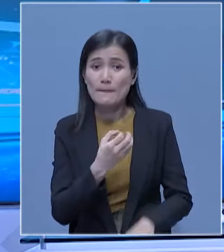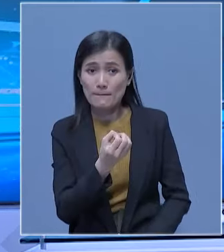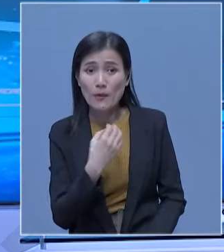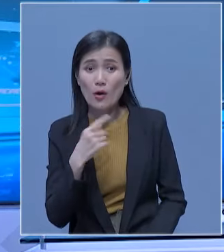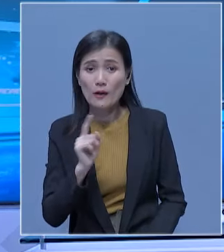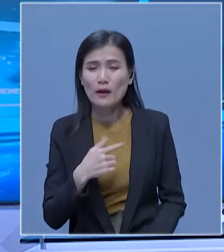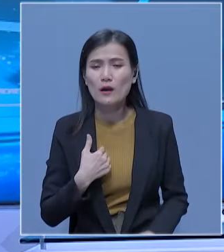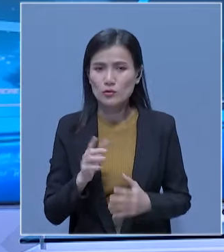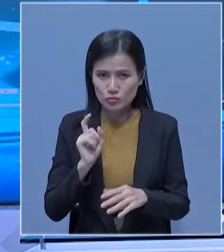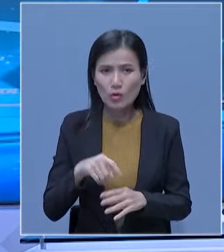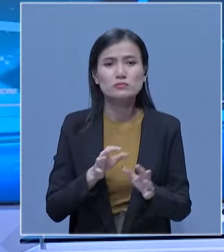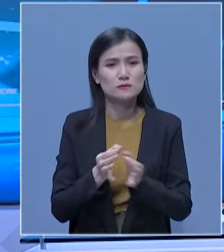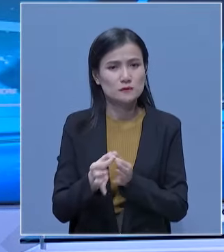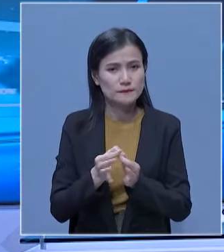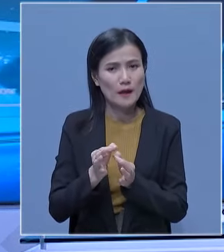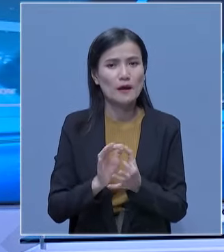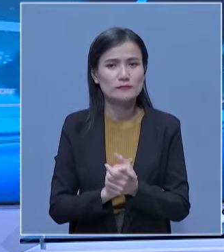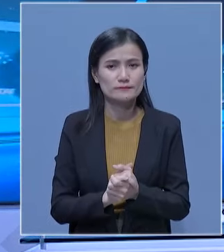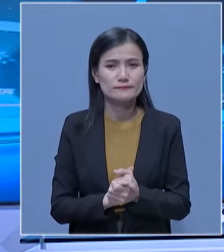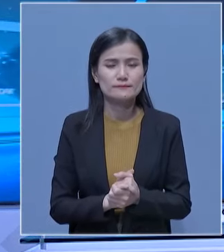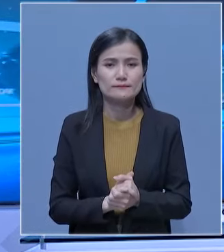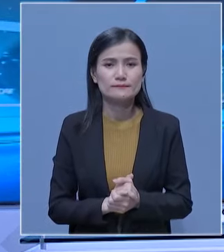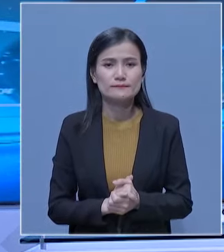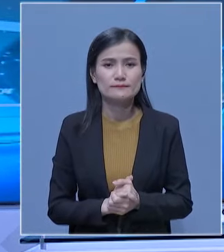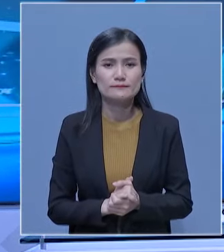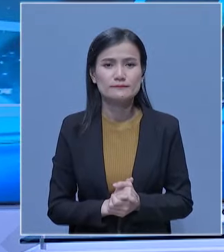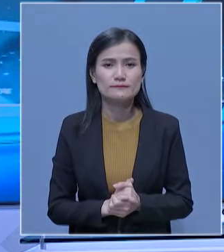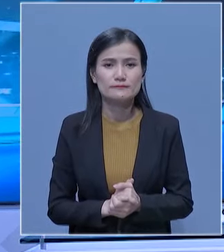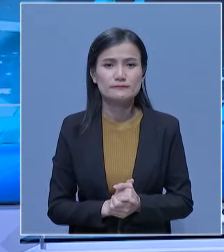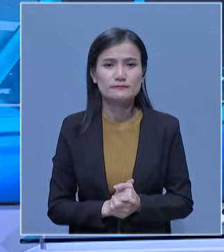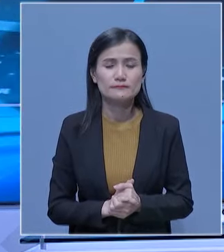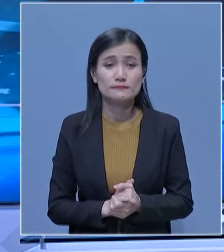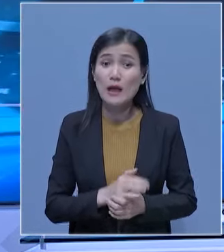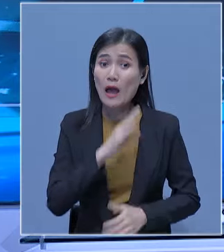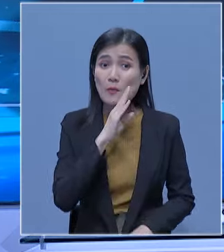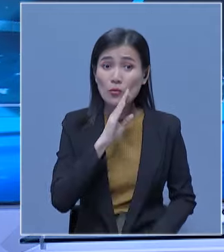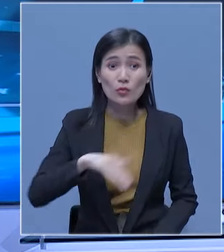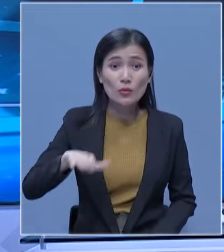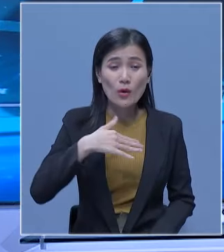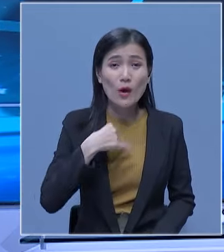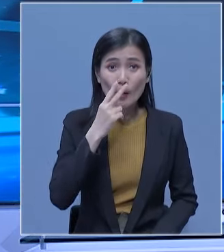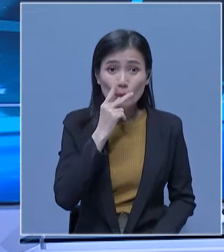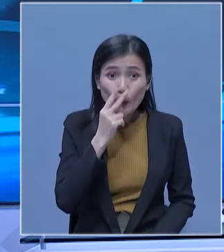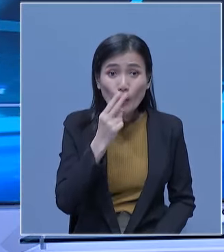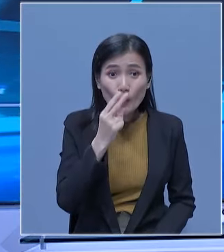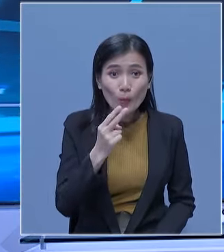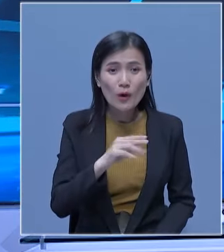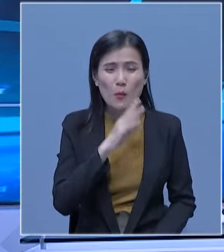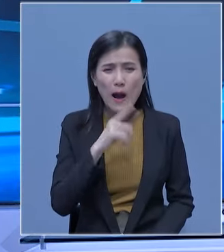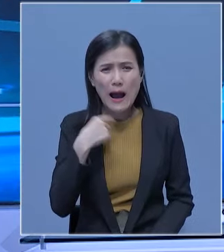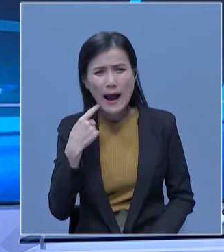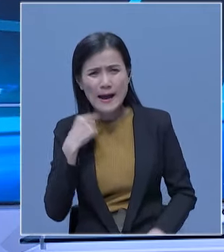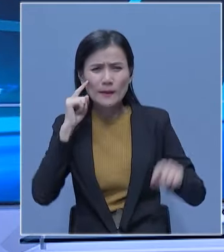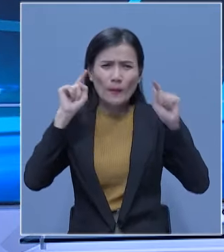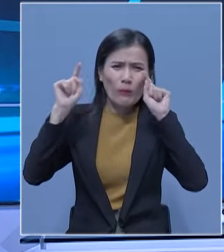เดี๋ยวต้องมาชี้แจงถึงรายละเอียดต่างๆกันนะคะ เพราะฉะนั้นถ้าท่านผู้ชมดูข่าวอยู่ตรงนี้มีความกังวลใจร้อนใจ